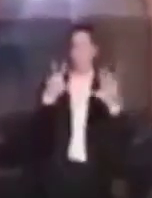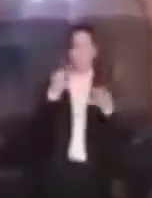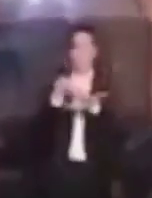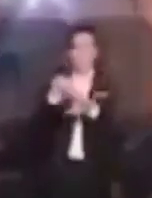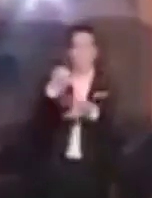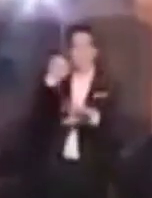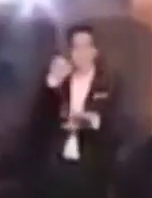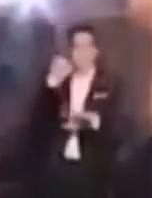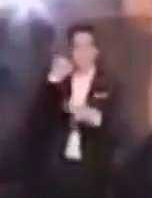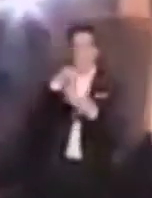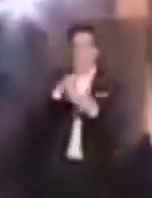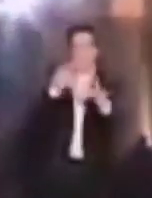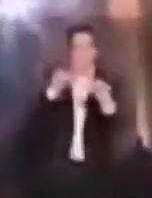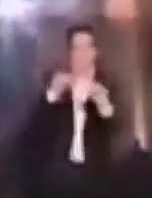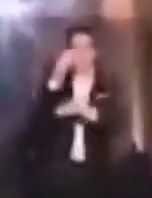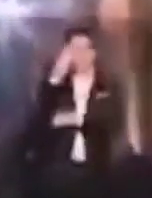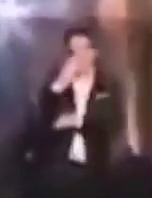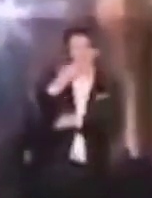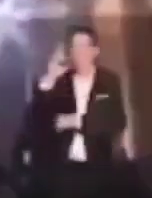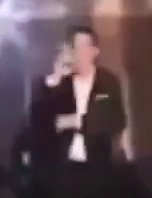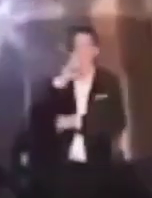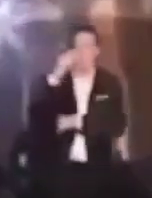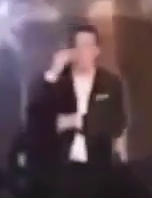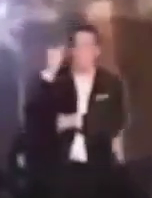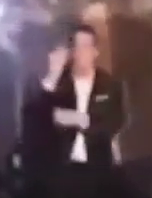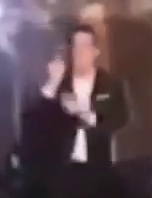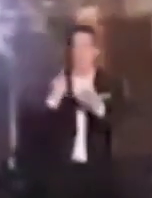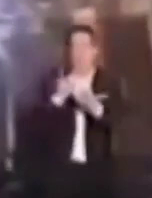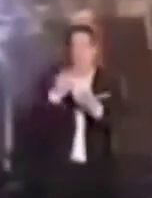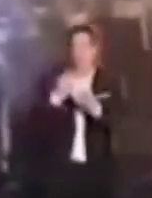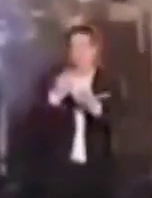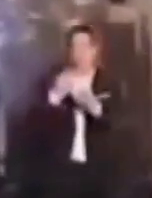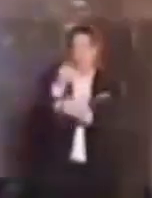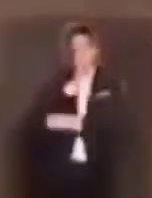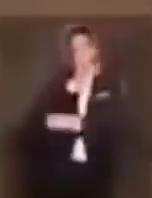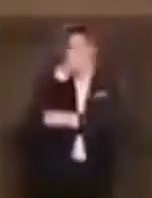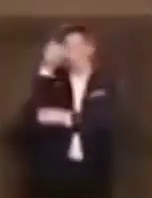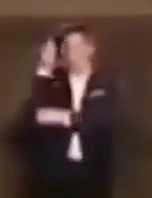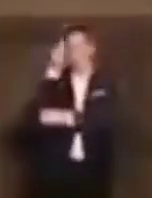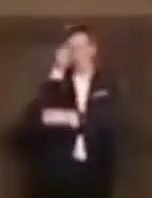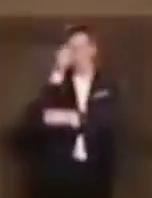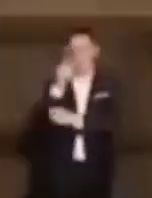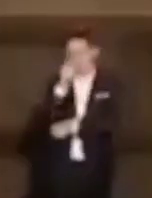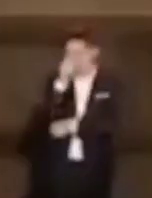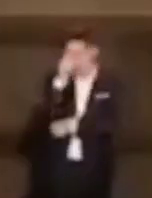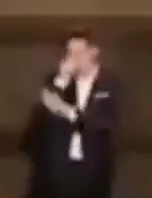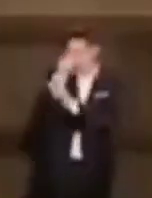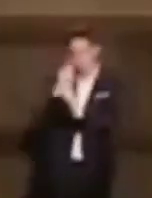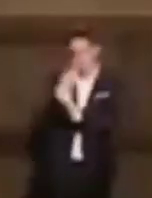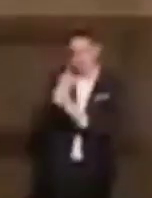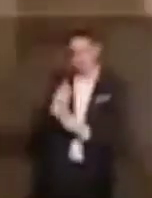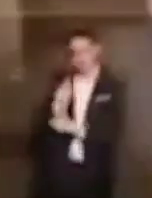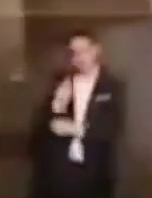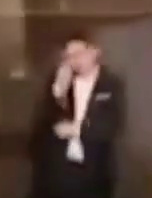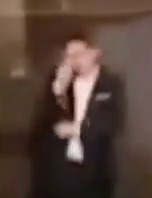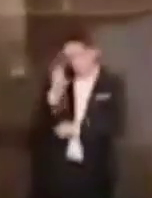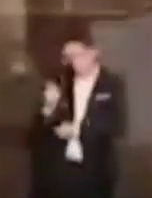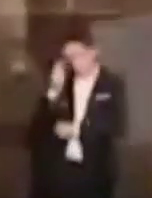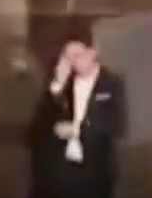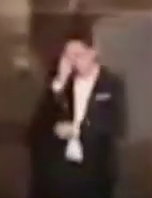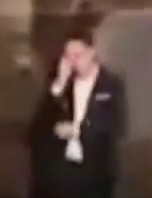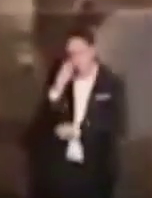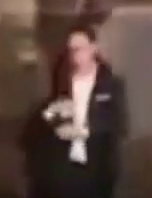کشتن ما دعوت می کنند؟ وقتی اینها بیمار می شوند، به بیمارستانهای کشور ما